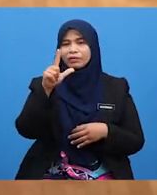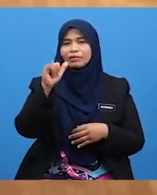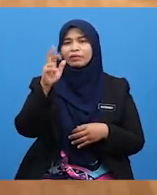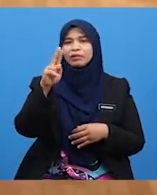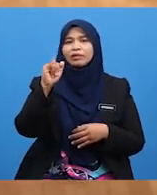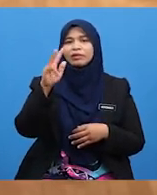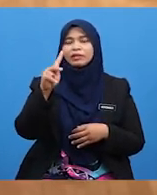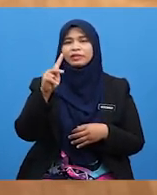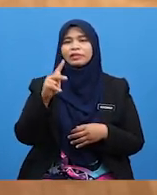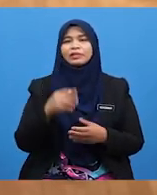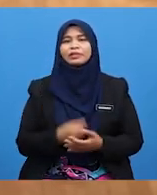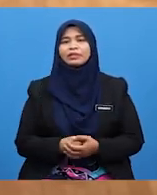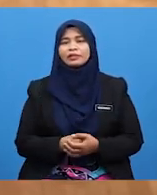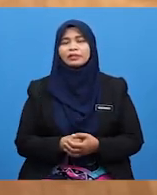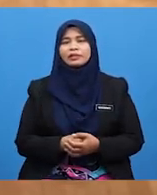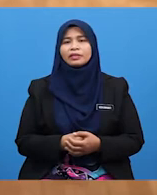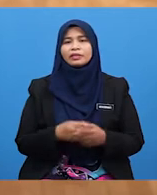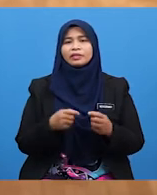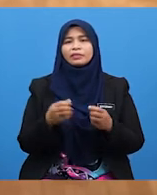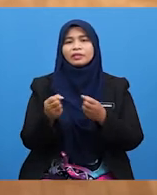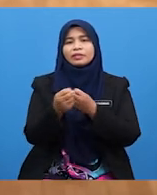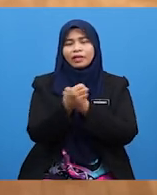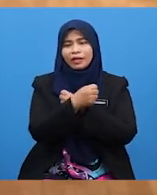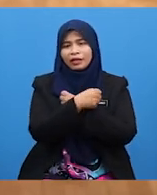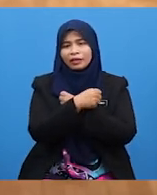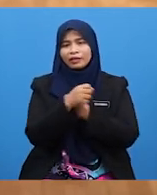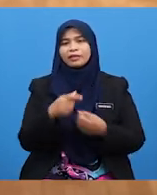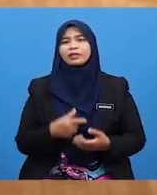seperti lagu Sayanglah Dama,